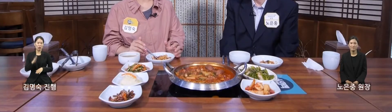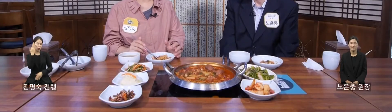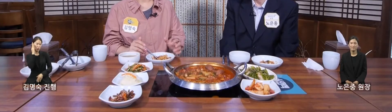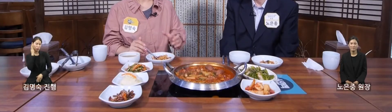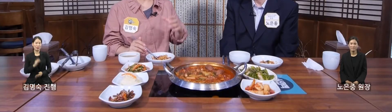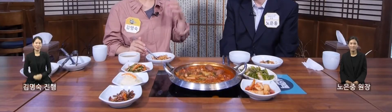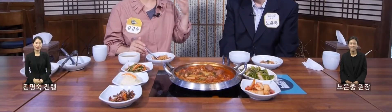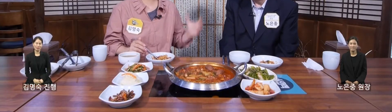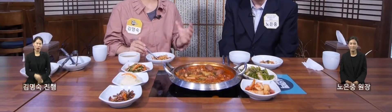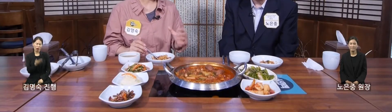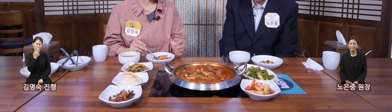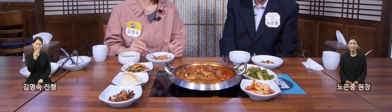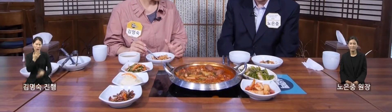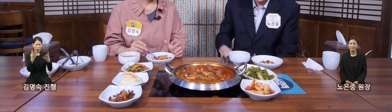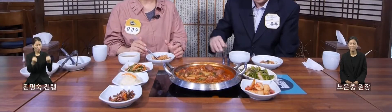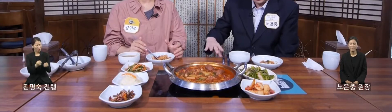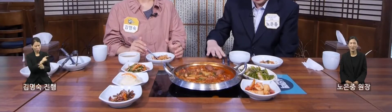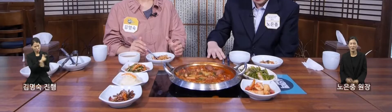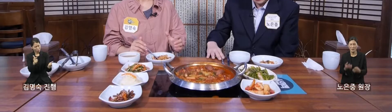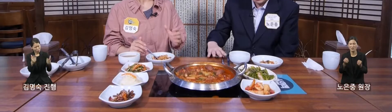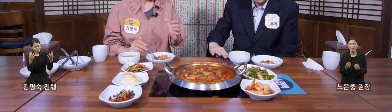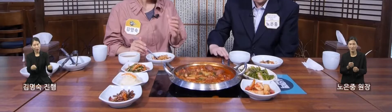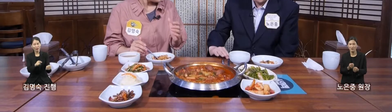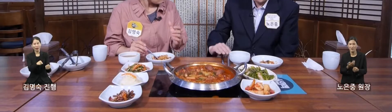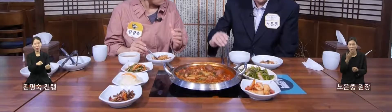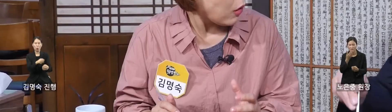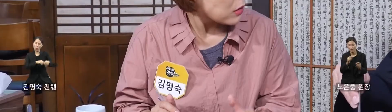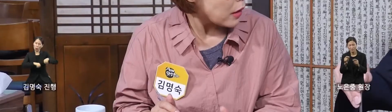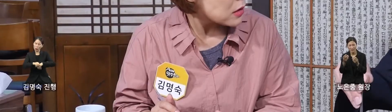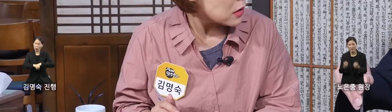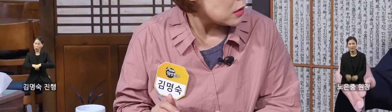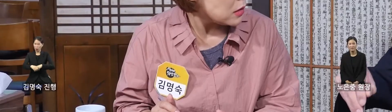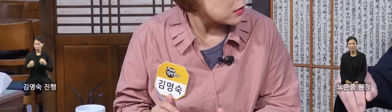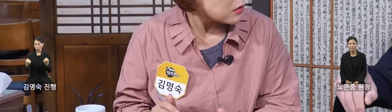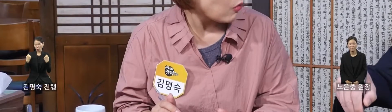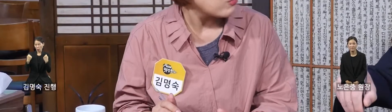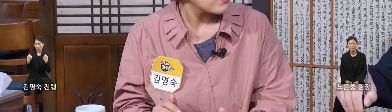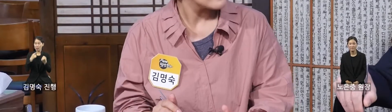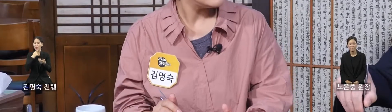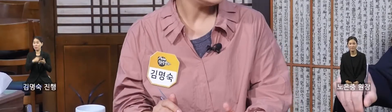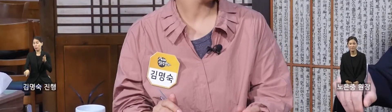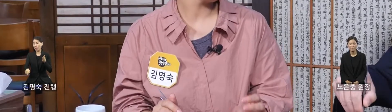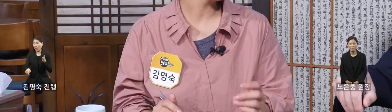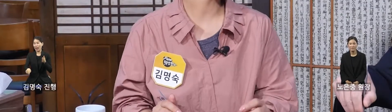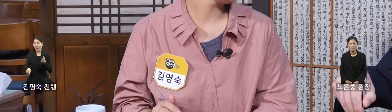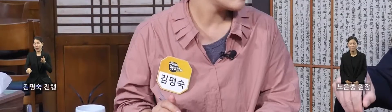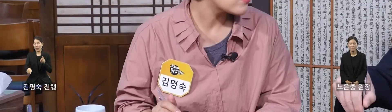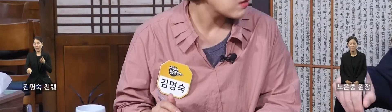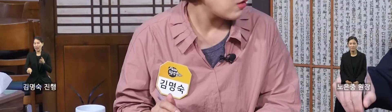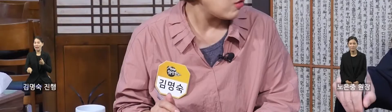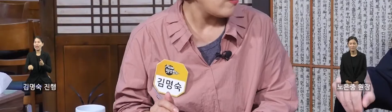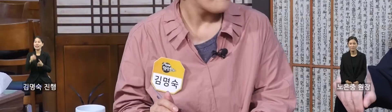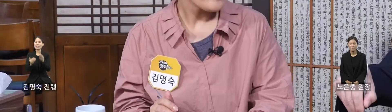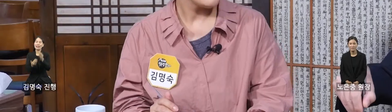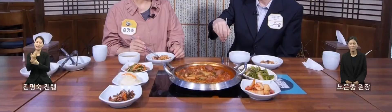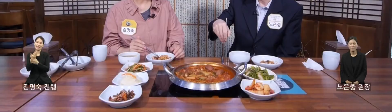요즘은 또 이제 먹을 게 너무 풍성해서 또 오히려 건강을 해치는 경우가 있는 음식들도